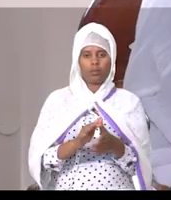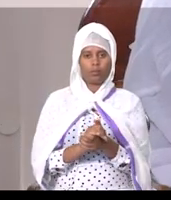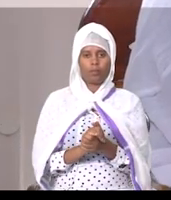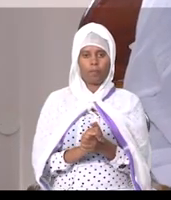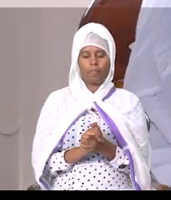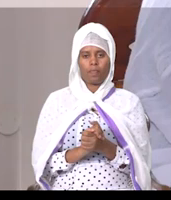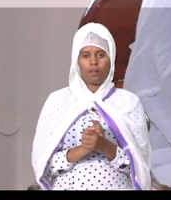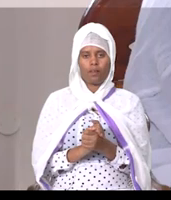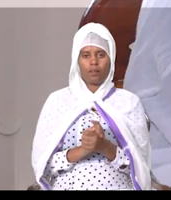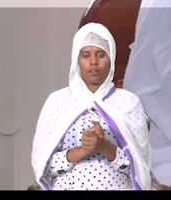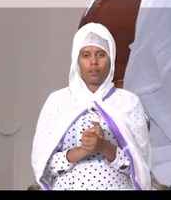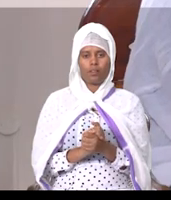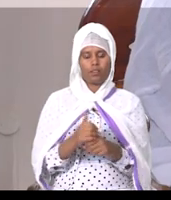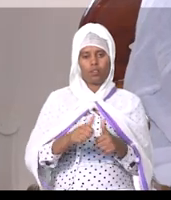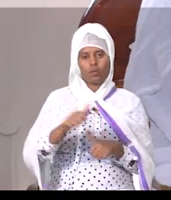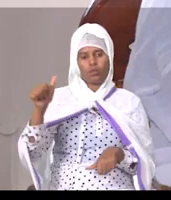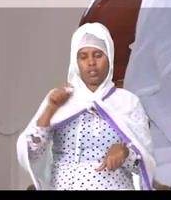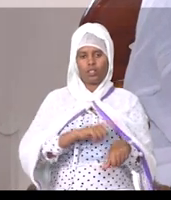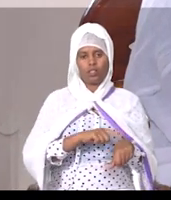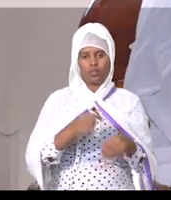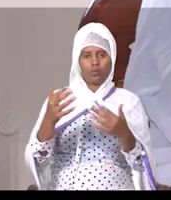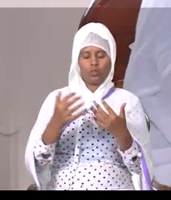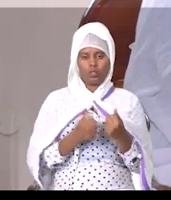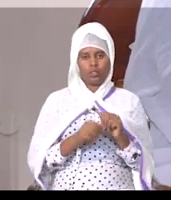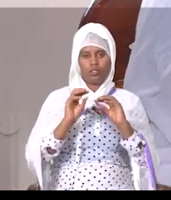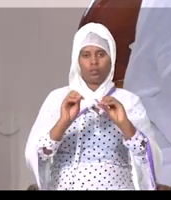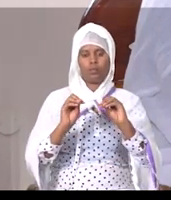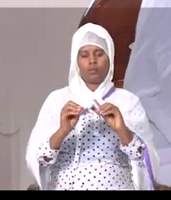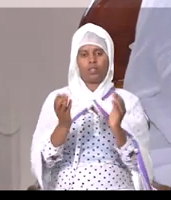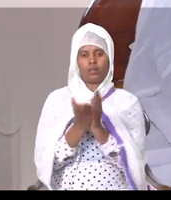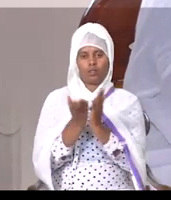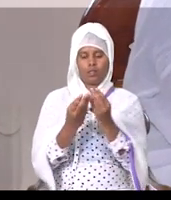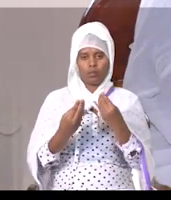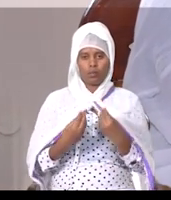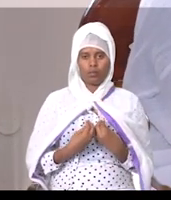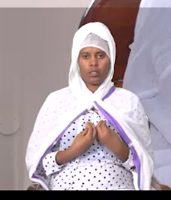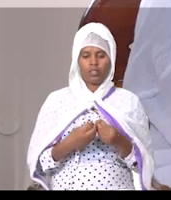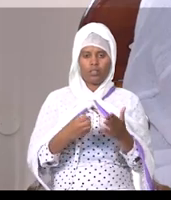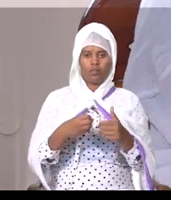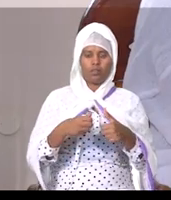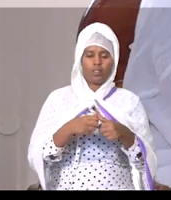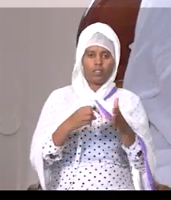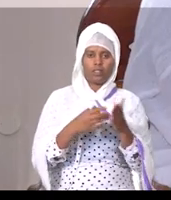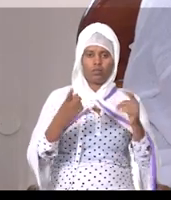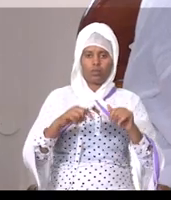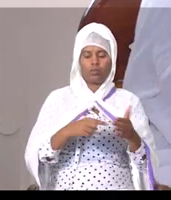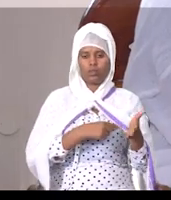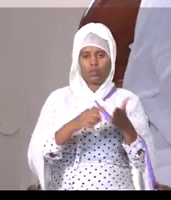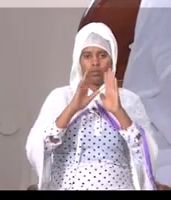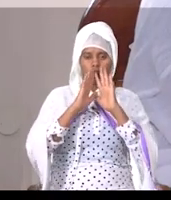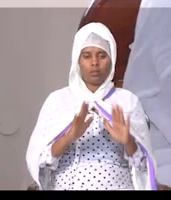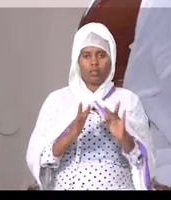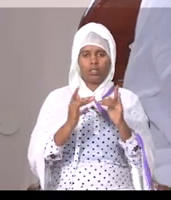الله ممهرانا نوح زبالة ساعتا زوسادة مبريه تمرتي كتبونا أبزي فارنيات كوينكم ممتأخوم